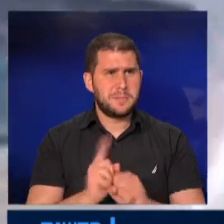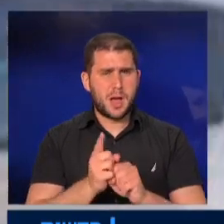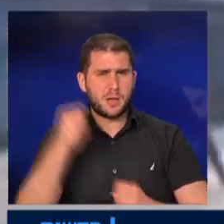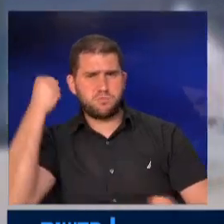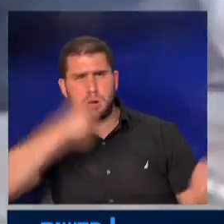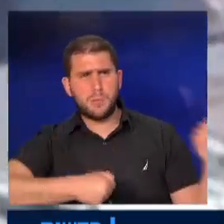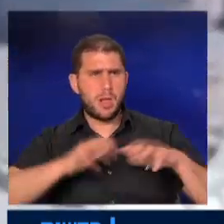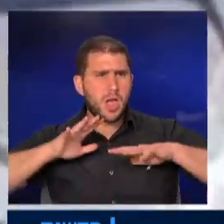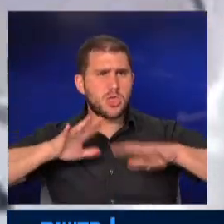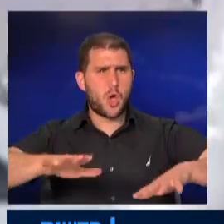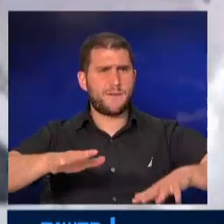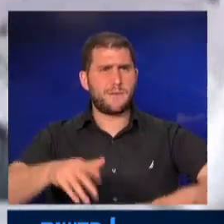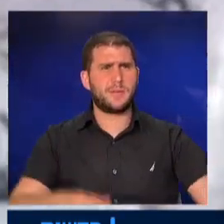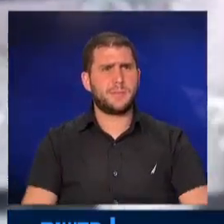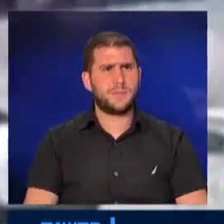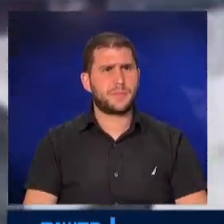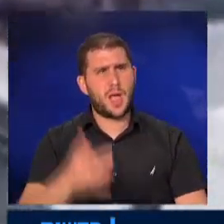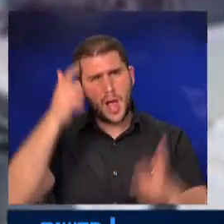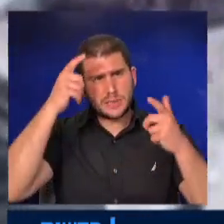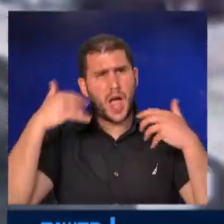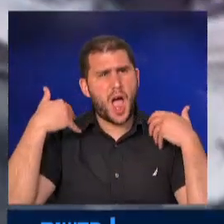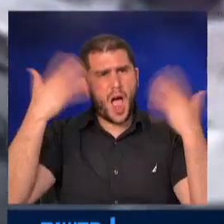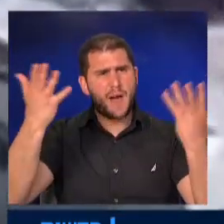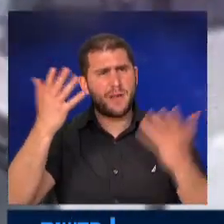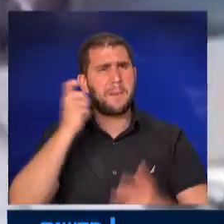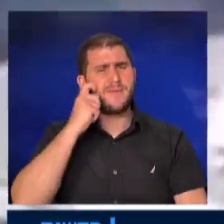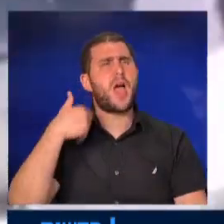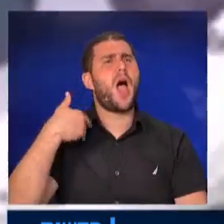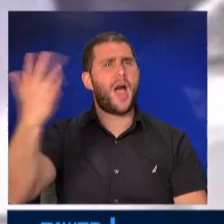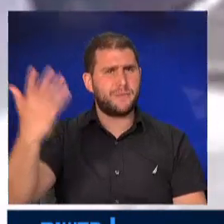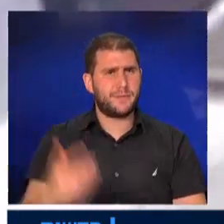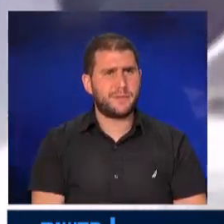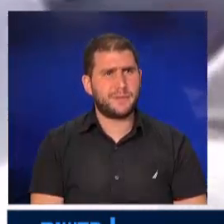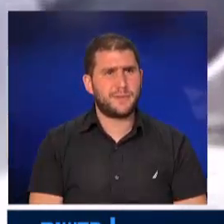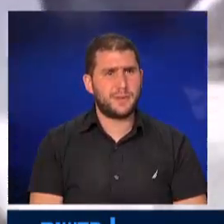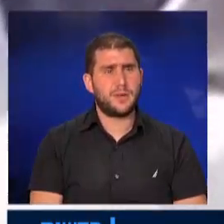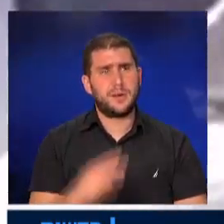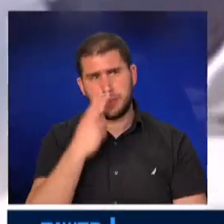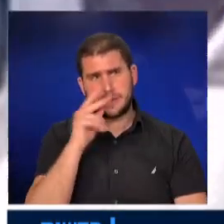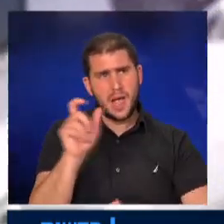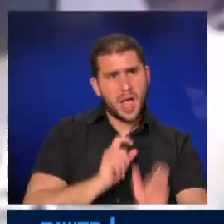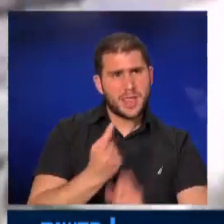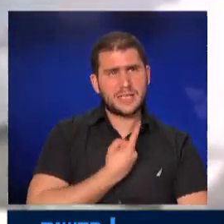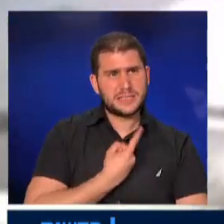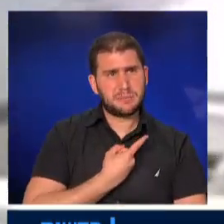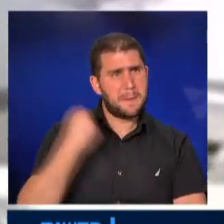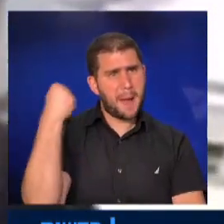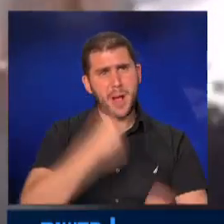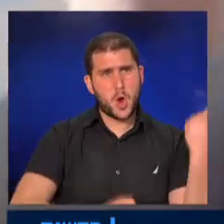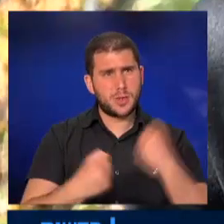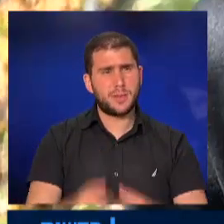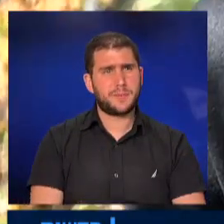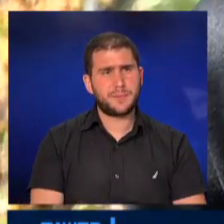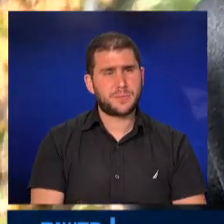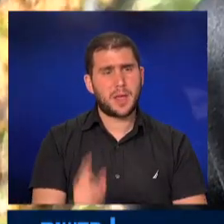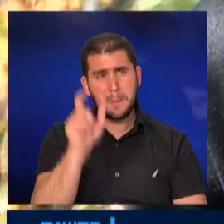ידיים, לדחוף, להרביץ, אף עלי הקסדה, אף הפלאפון, הכל. נסה להתגונן על עצמי מהמכות.